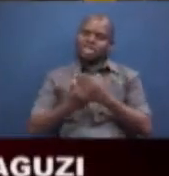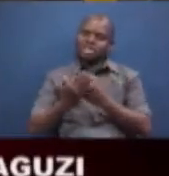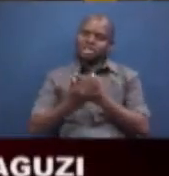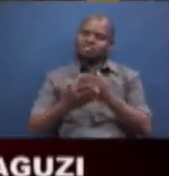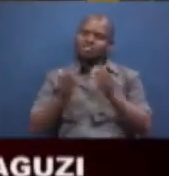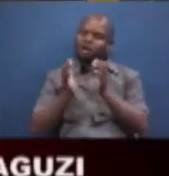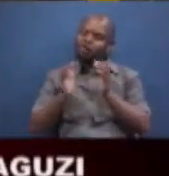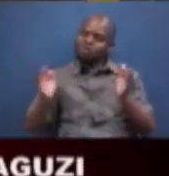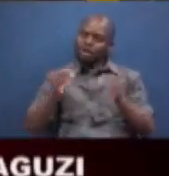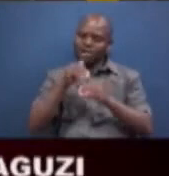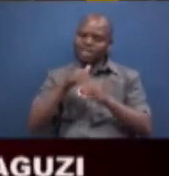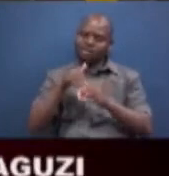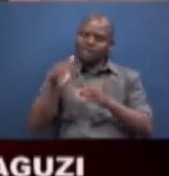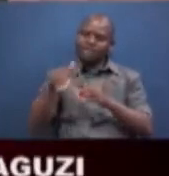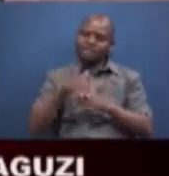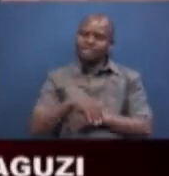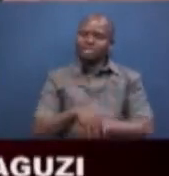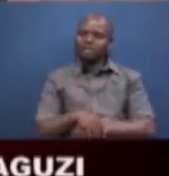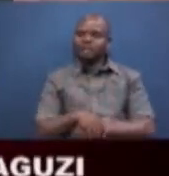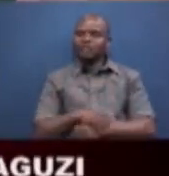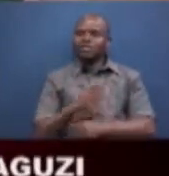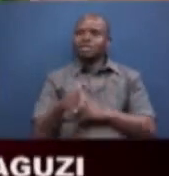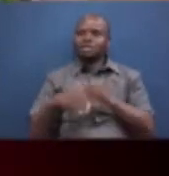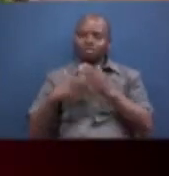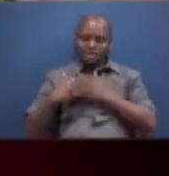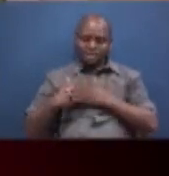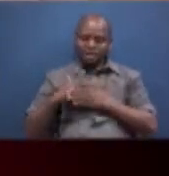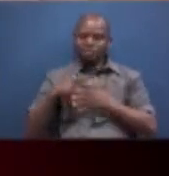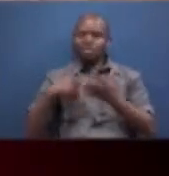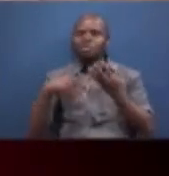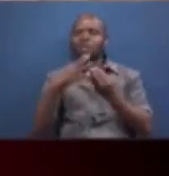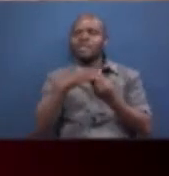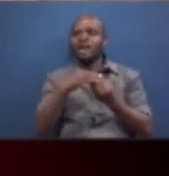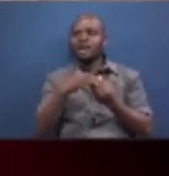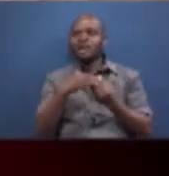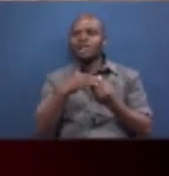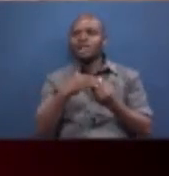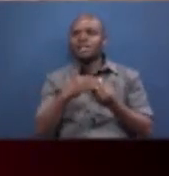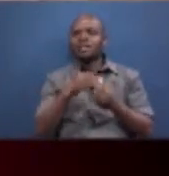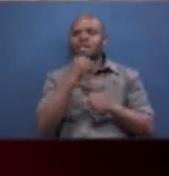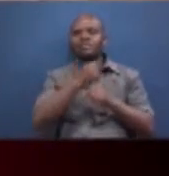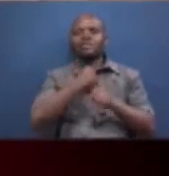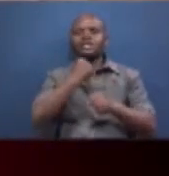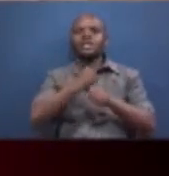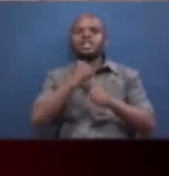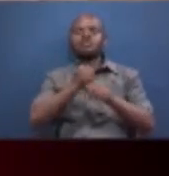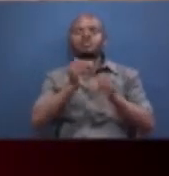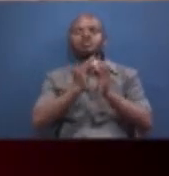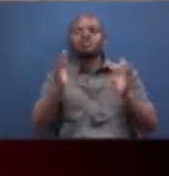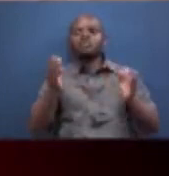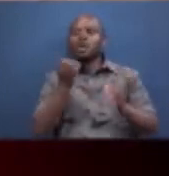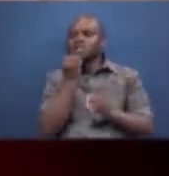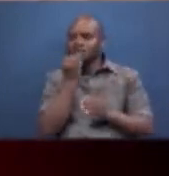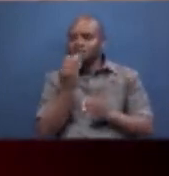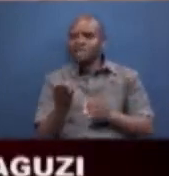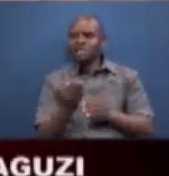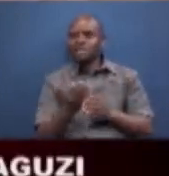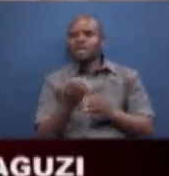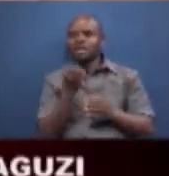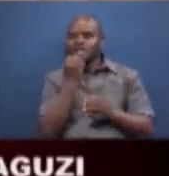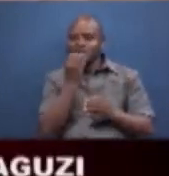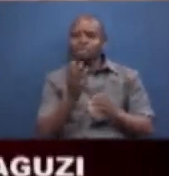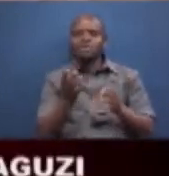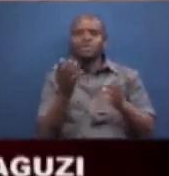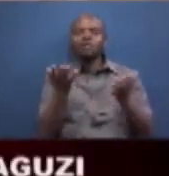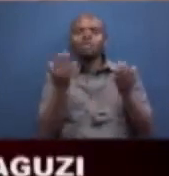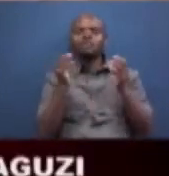matumaini makubwa na chama hicho. Tendaneni muwe wamoja, yani mtafanya kazi kubwa Temeke, Temeke mna